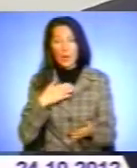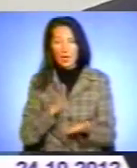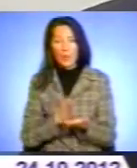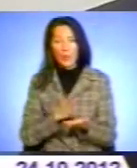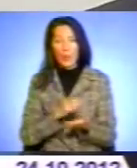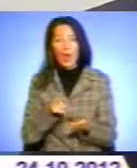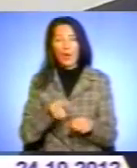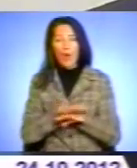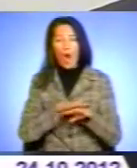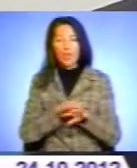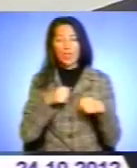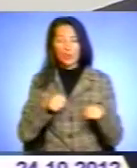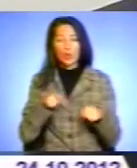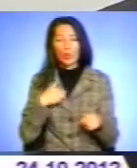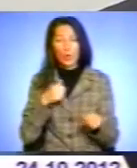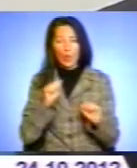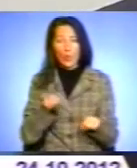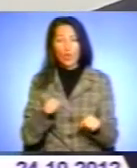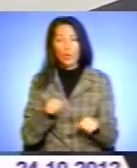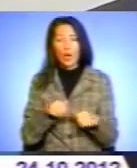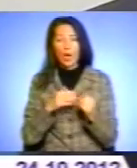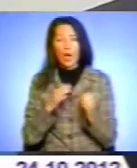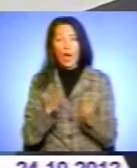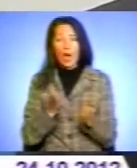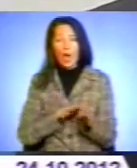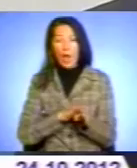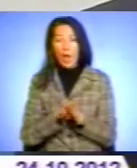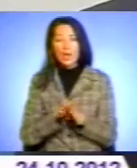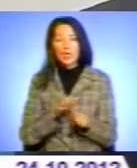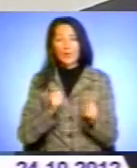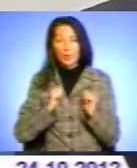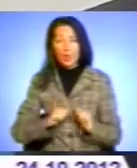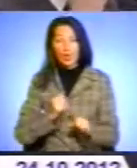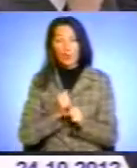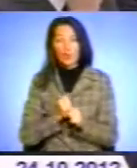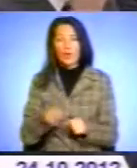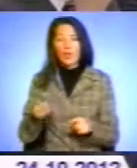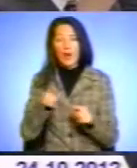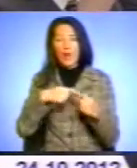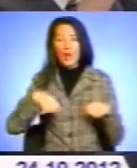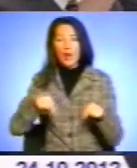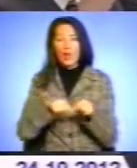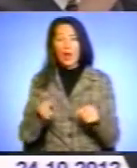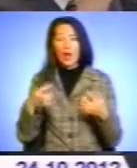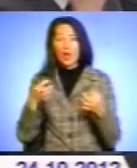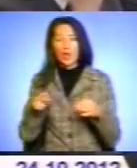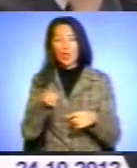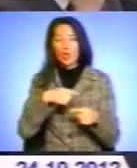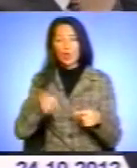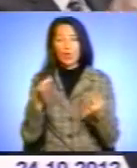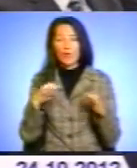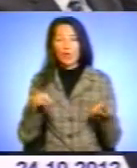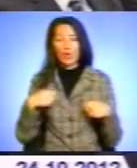ми можемо абсолютно спокійно працювати в рамках зони вільної торгівлі. Протягом форуму учасники